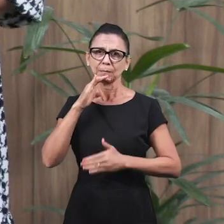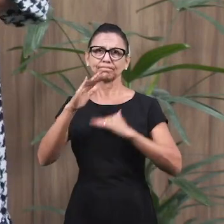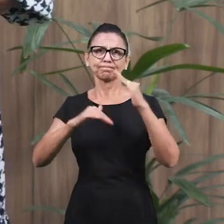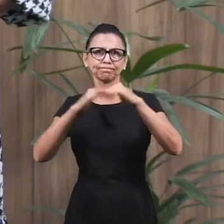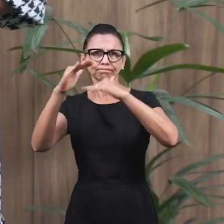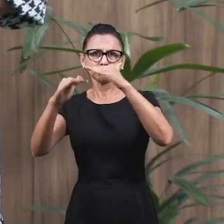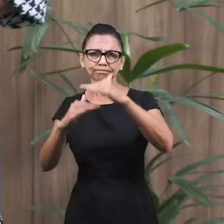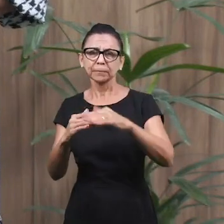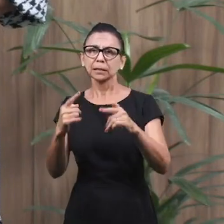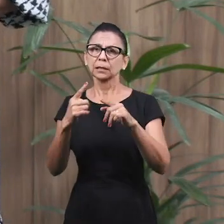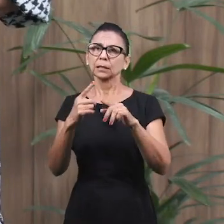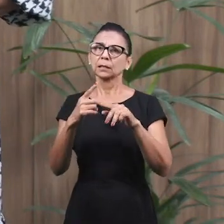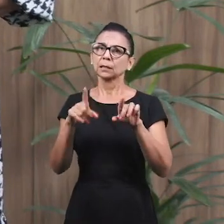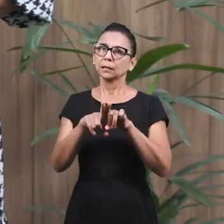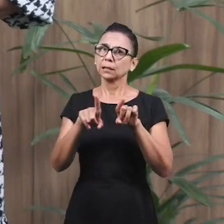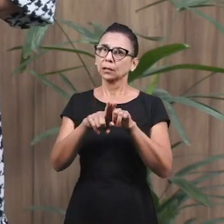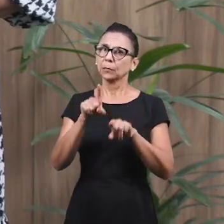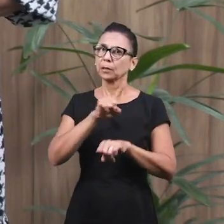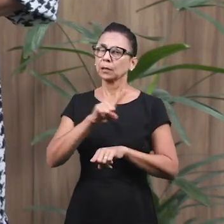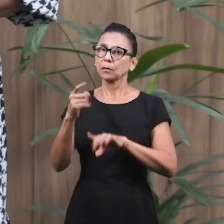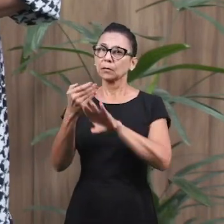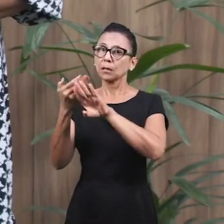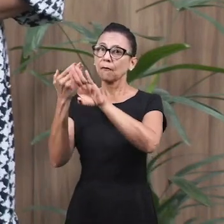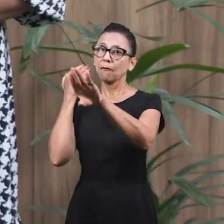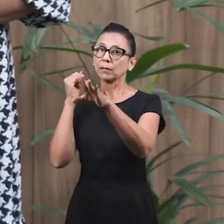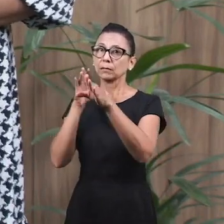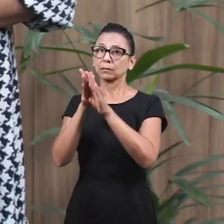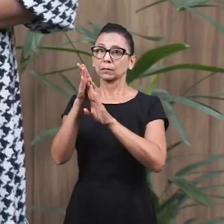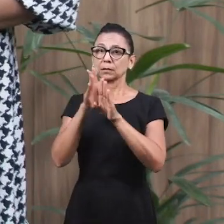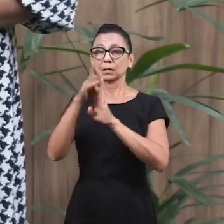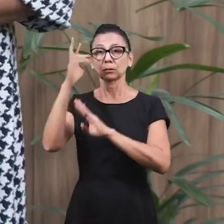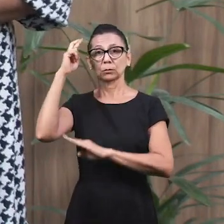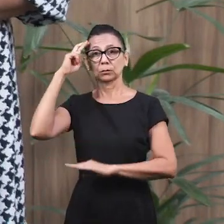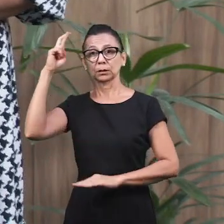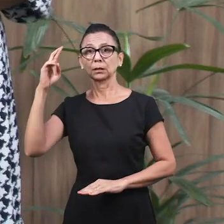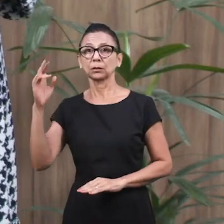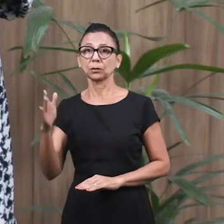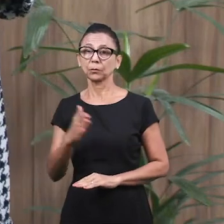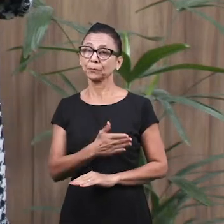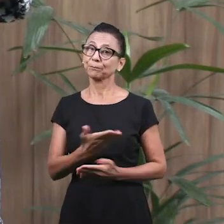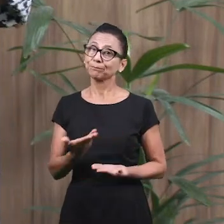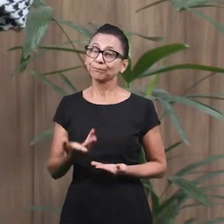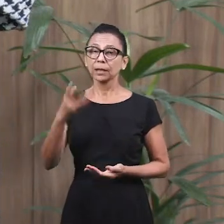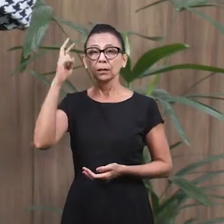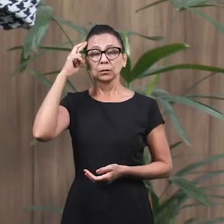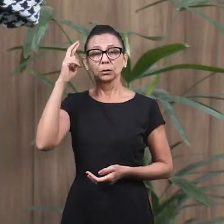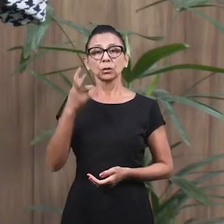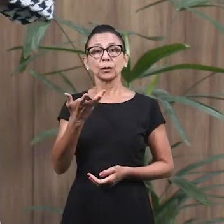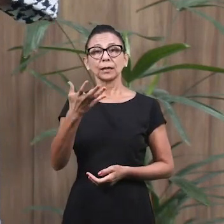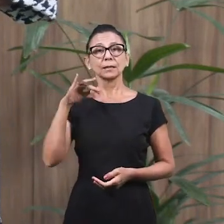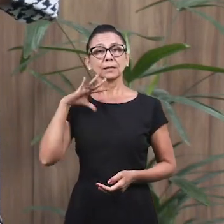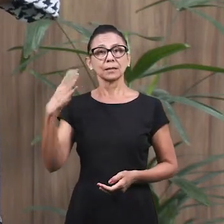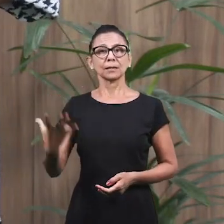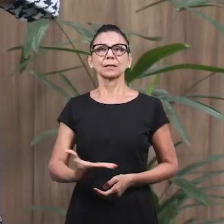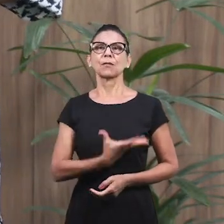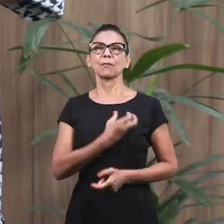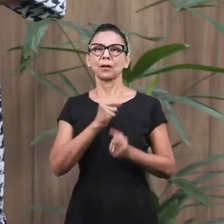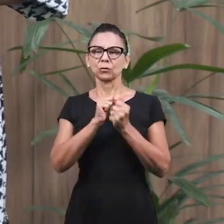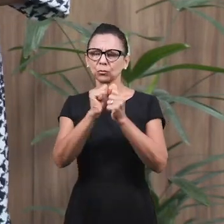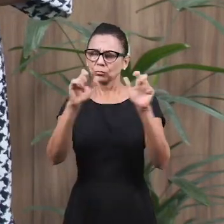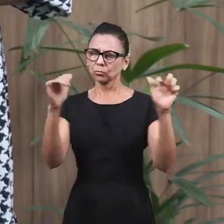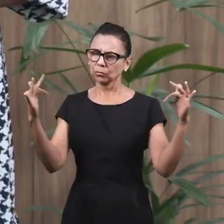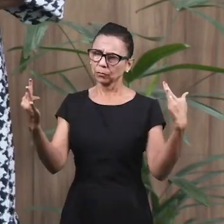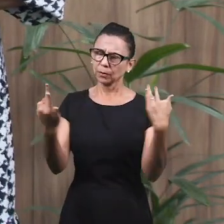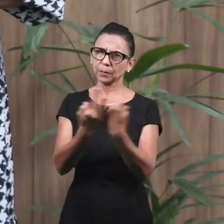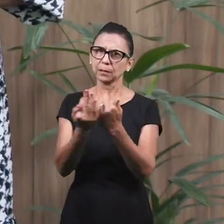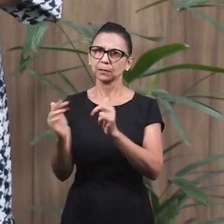посредством познания, учений, знаний, и не удаляйтесь от слов уст Господних. Слово Божие – это спасение.